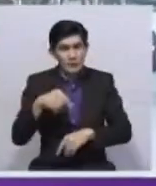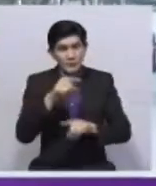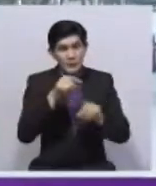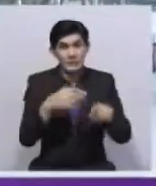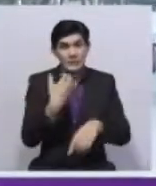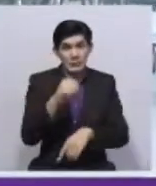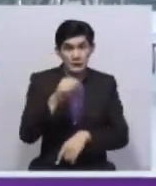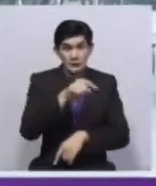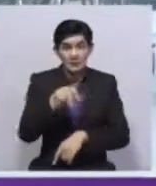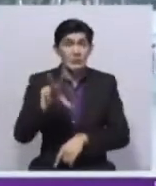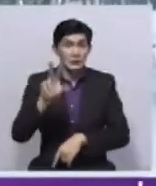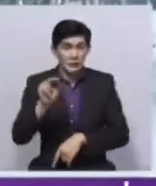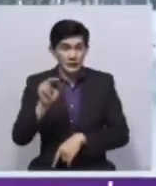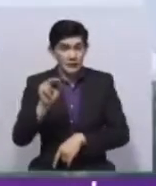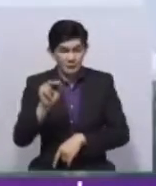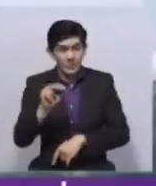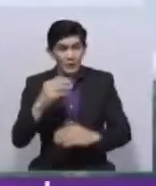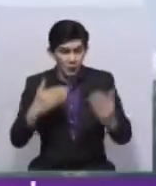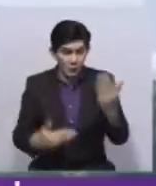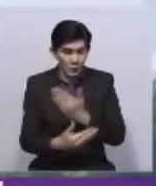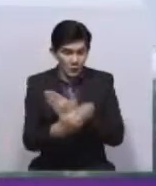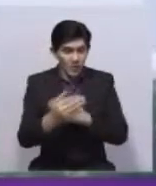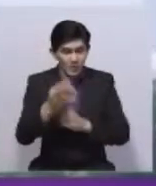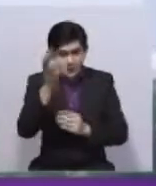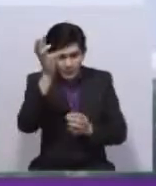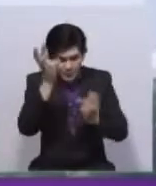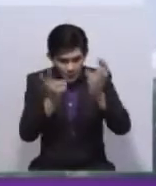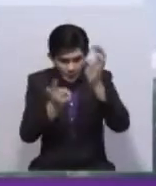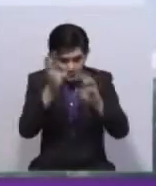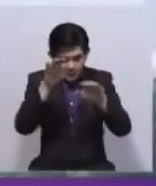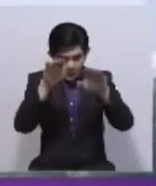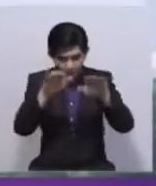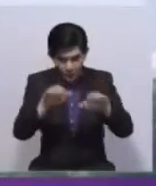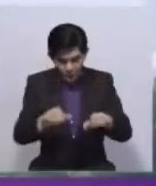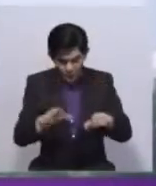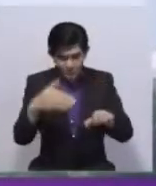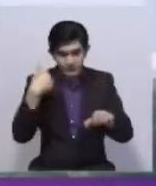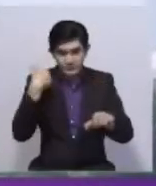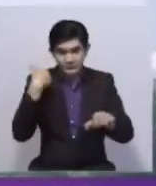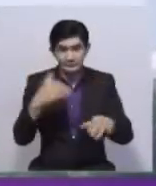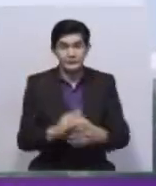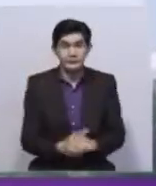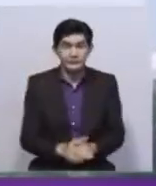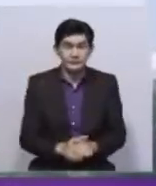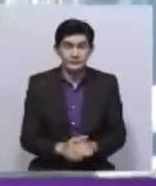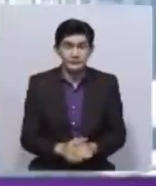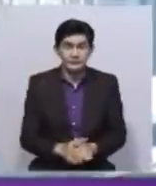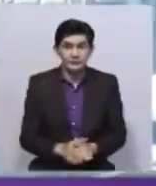ง30ของพื้นที่ซึ่งมีโอกาสให้ปริมาณฝุ่นละอองลดลงอย่างต่อเนื่องค่ะ